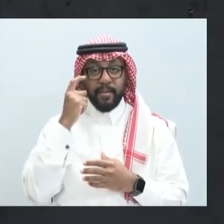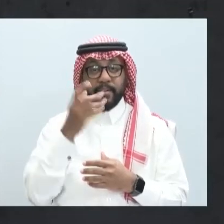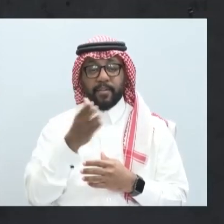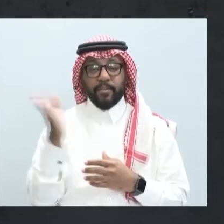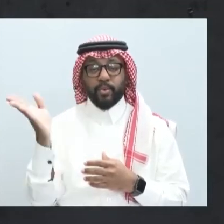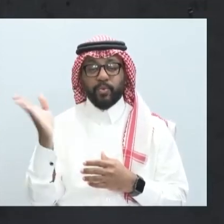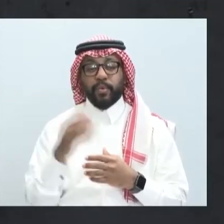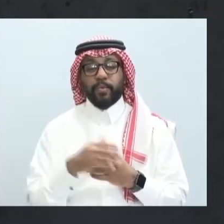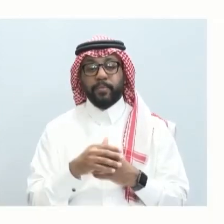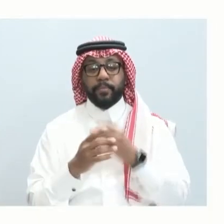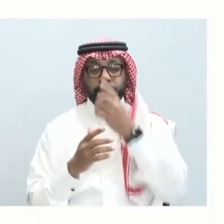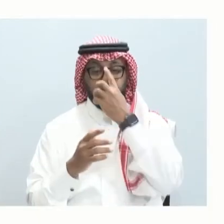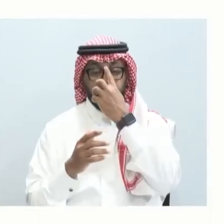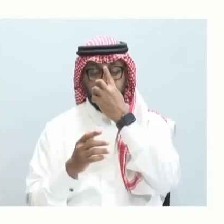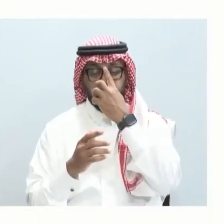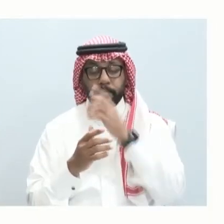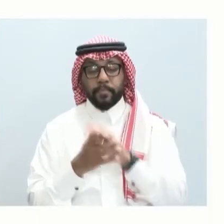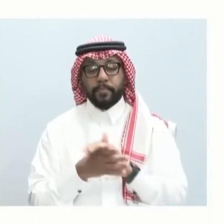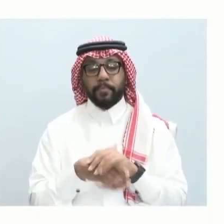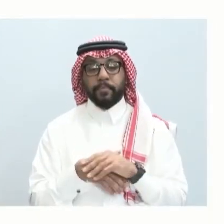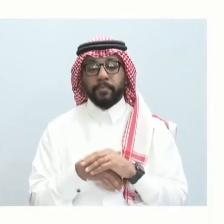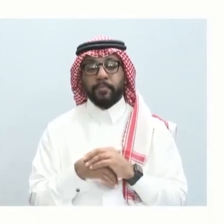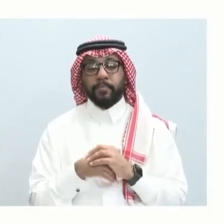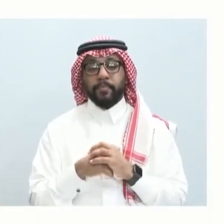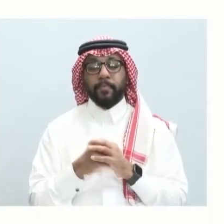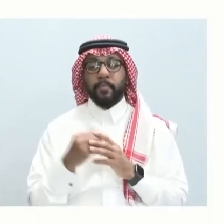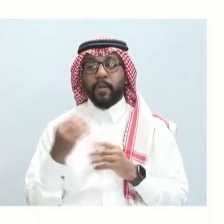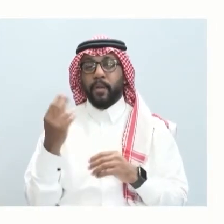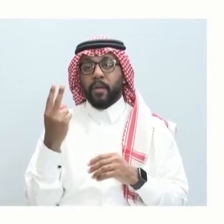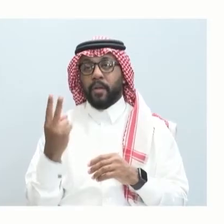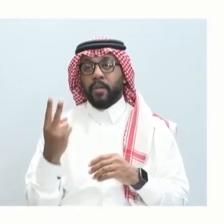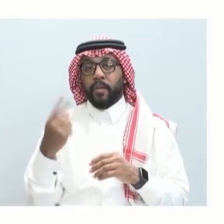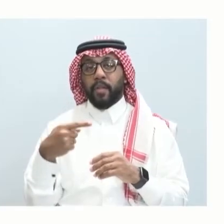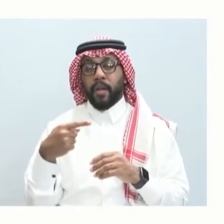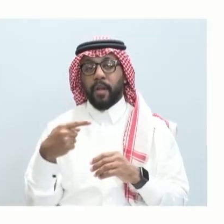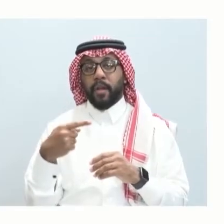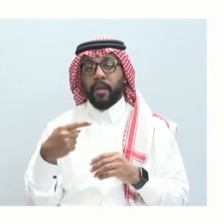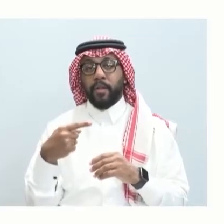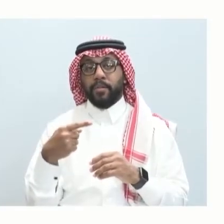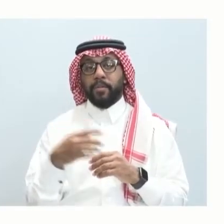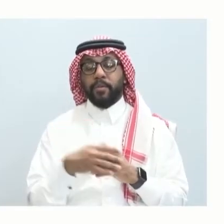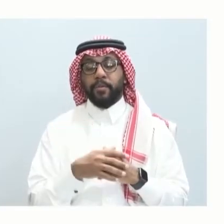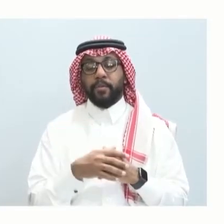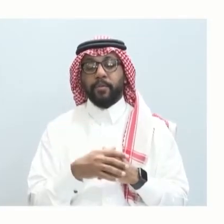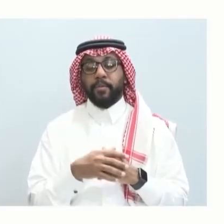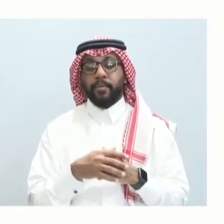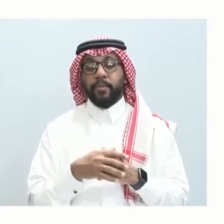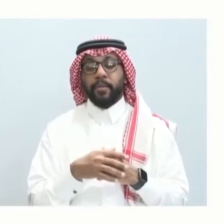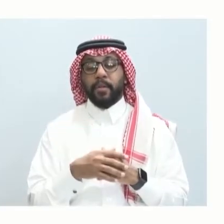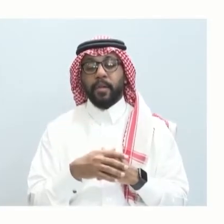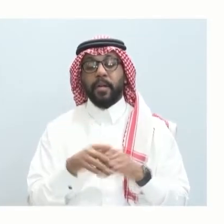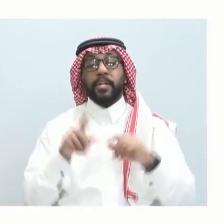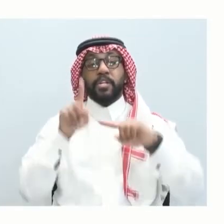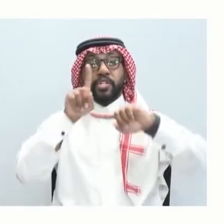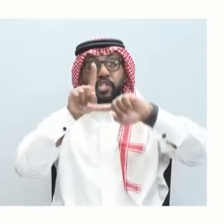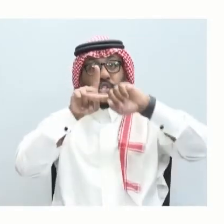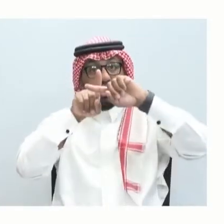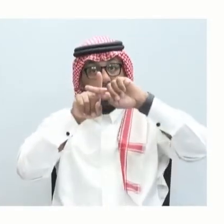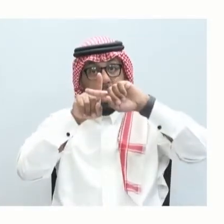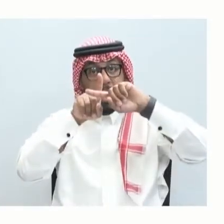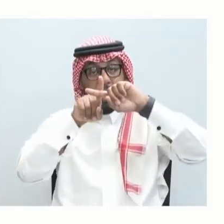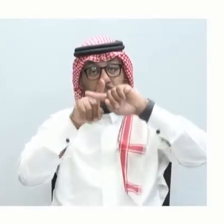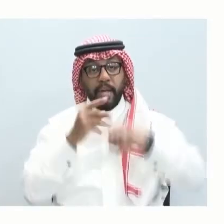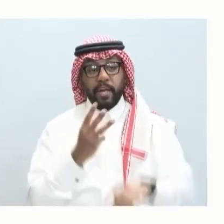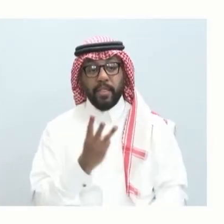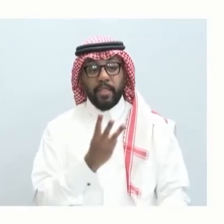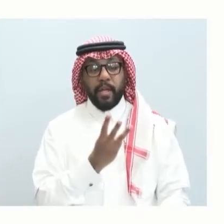نستطيع اذا نكتب هذه العمليه حتى نتحقق اثنا عشر وهو كانت اجابتنا اضفنا اليها الثلاثه